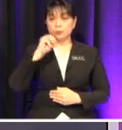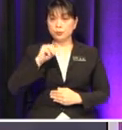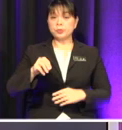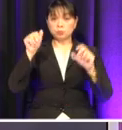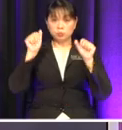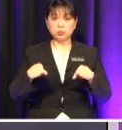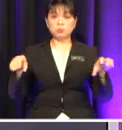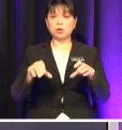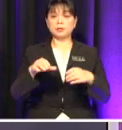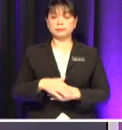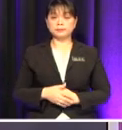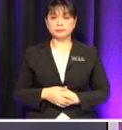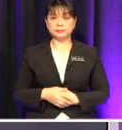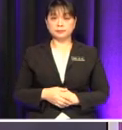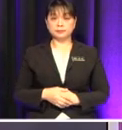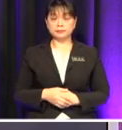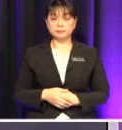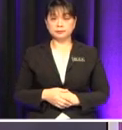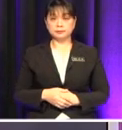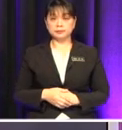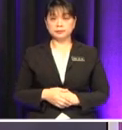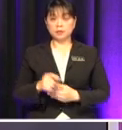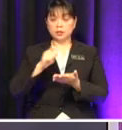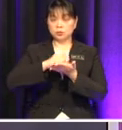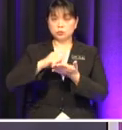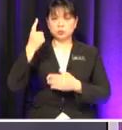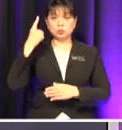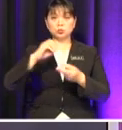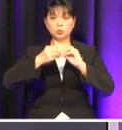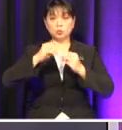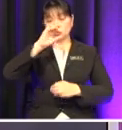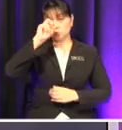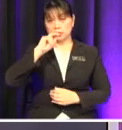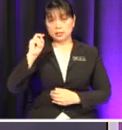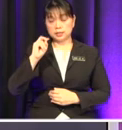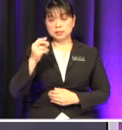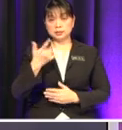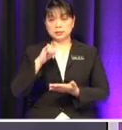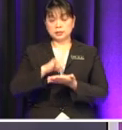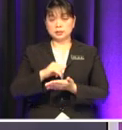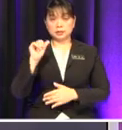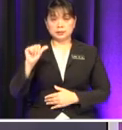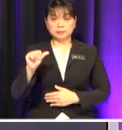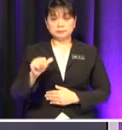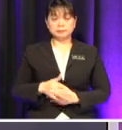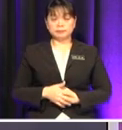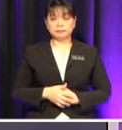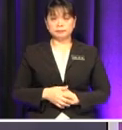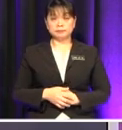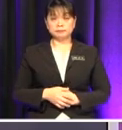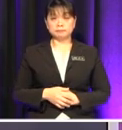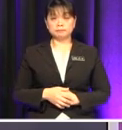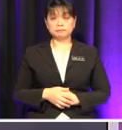Oke kita tengok tulis dulu nama soalan oke yang e tadi otot bisep dan